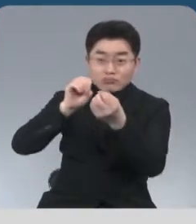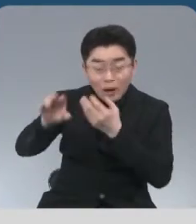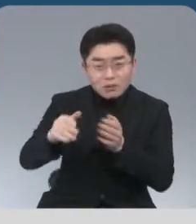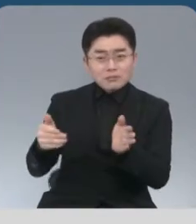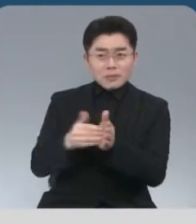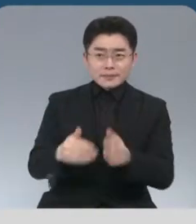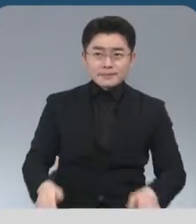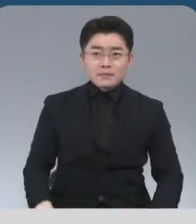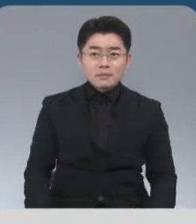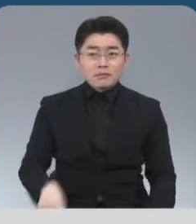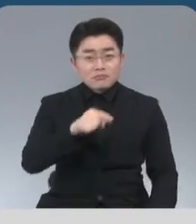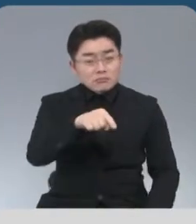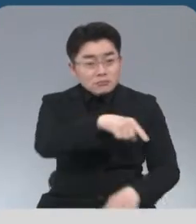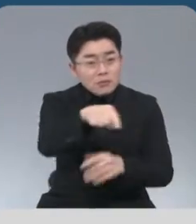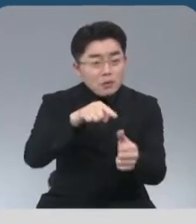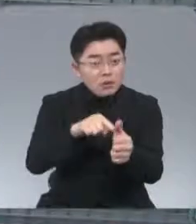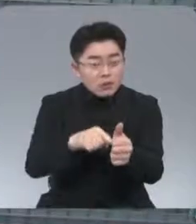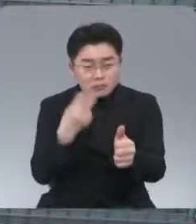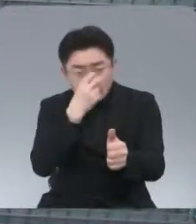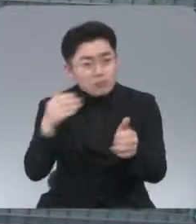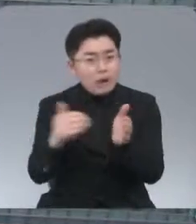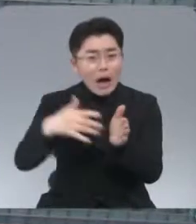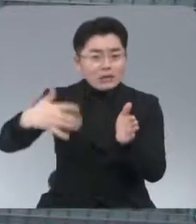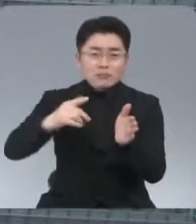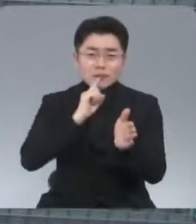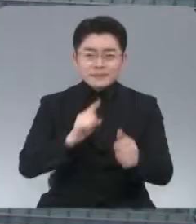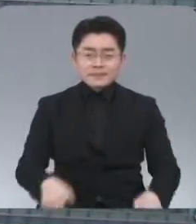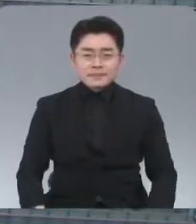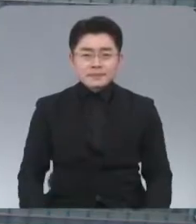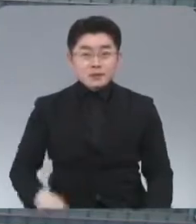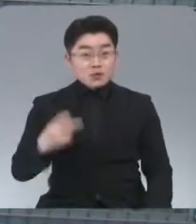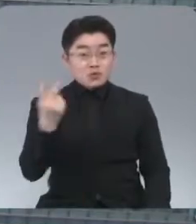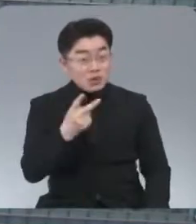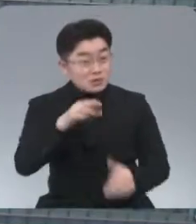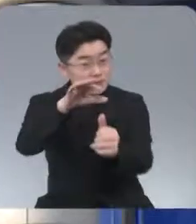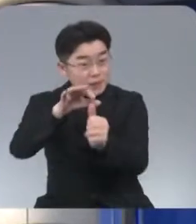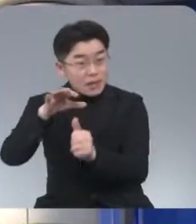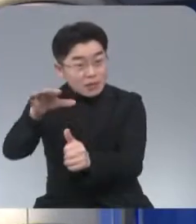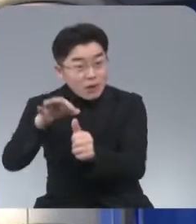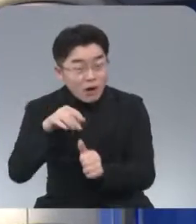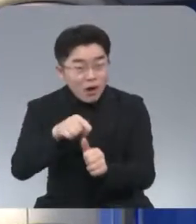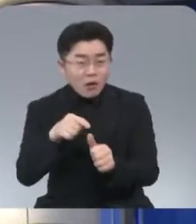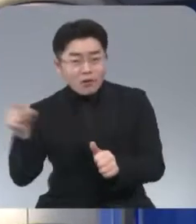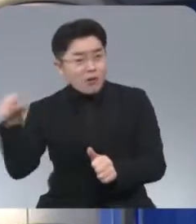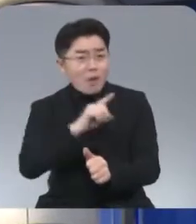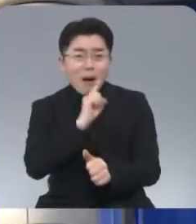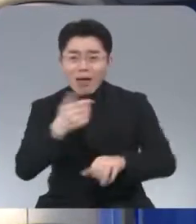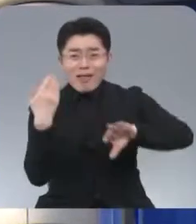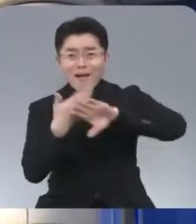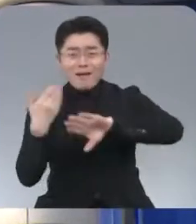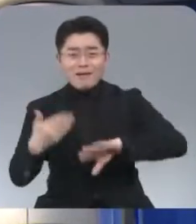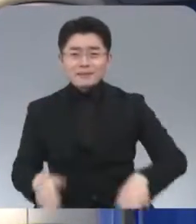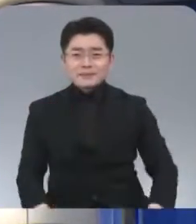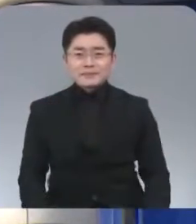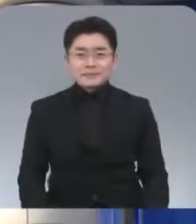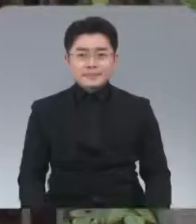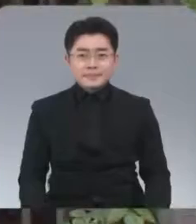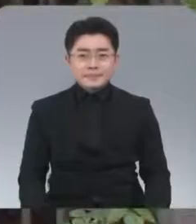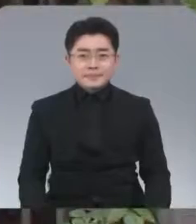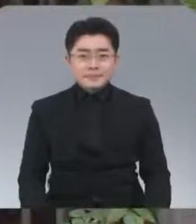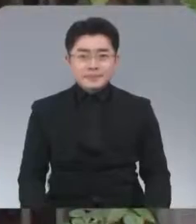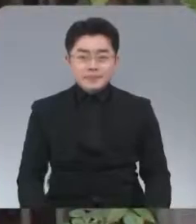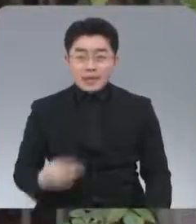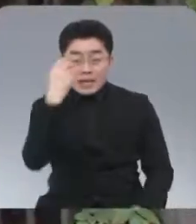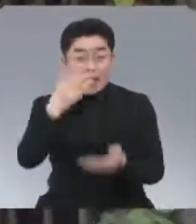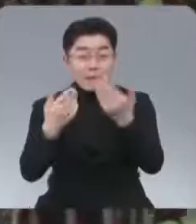낙점을 받은 적이 없다 고 있습니다 양치기 인사 협 의 수준을 두고 다른 얘기를 하고 있는 겁니다 공석인